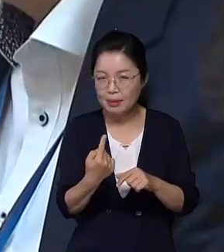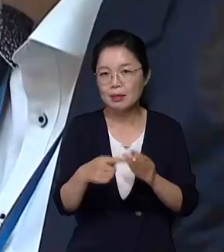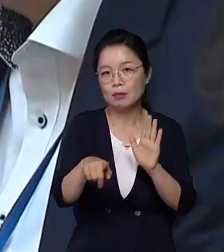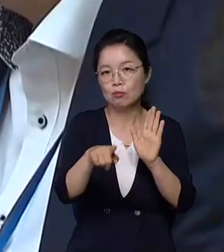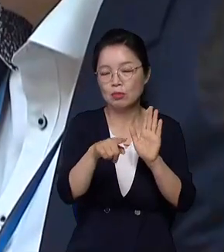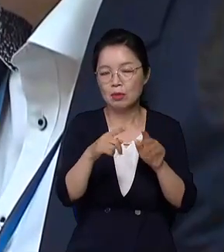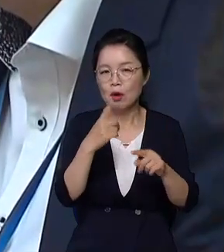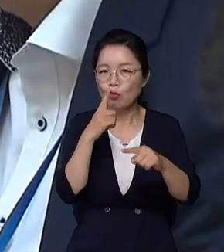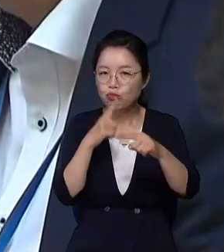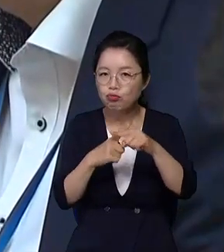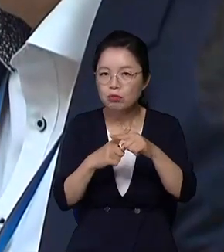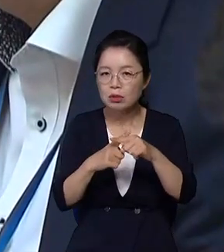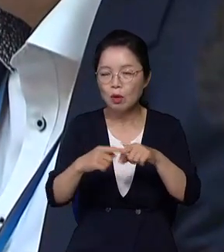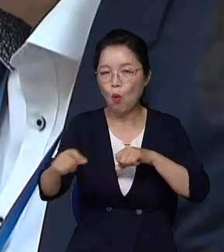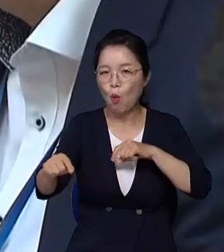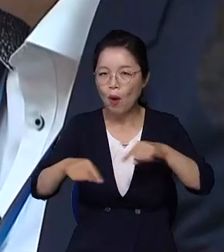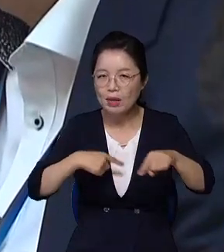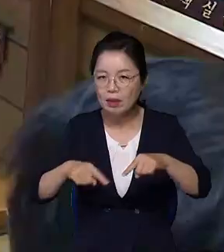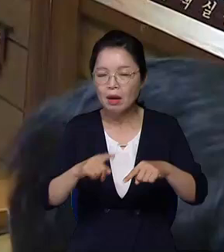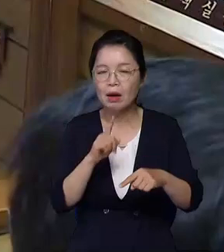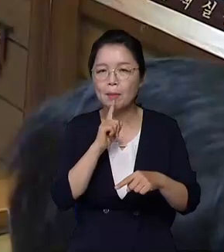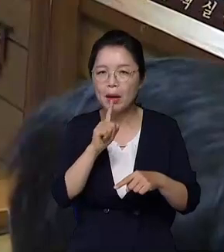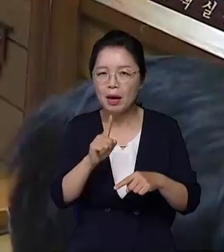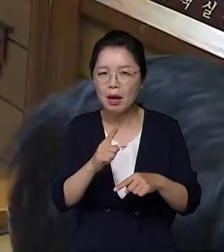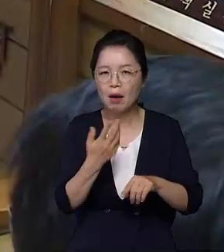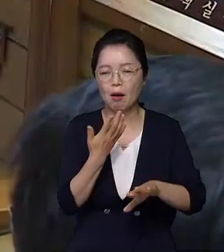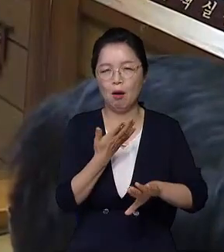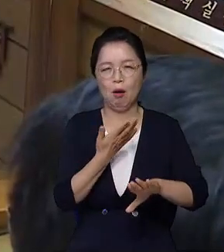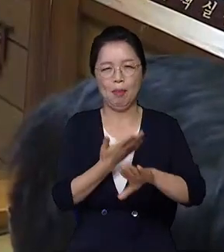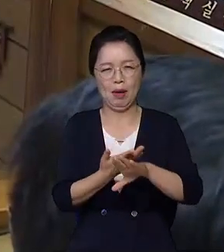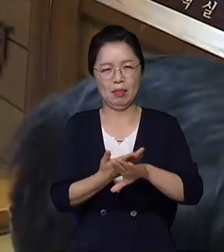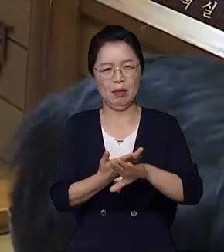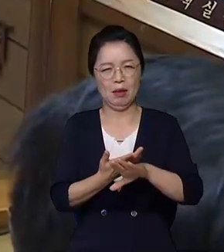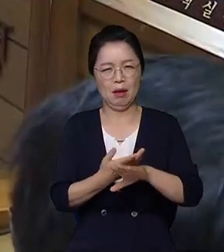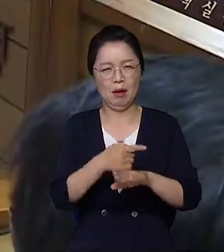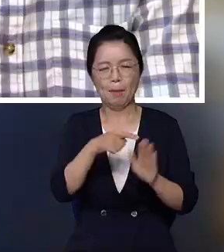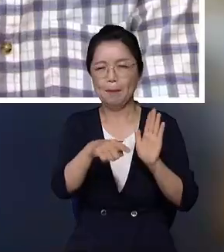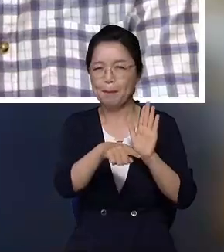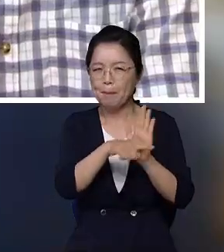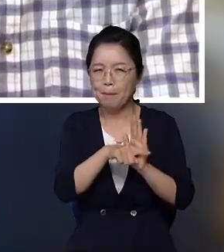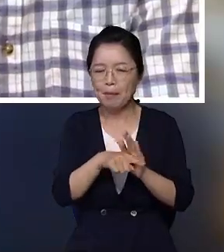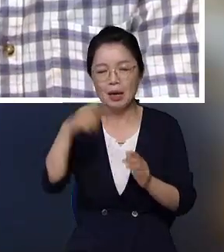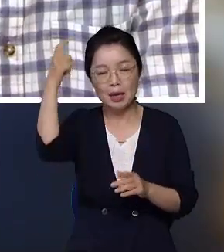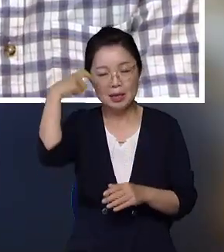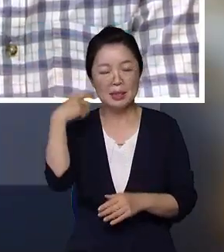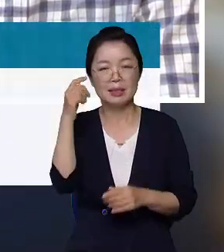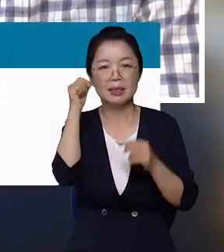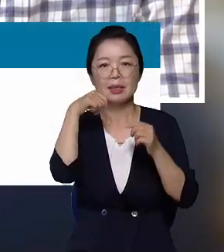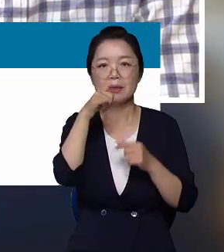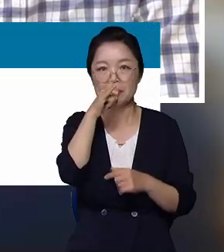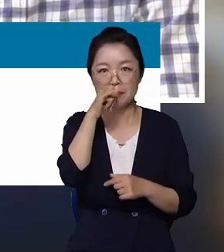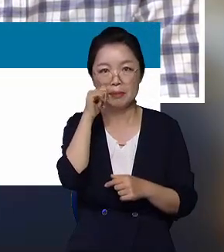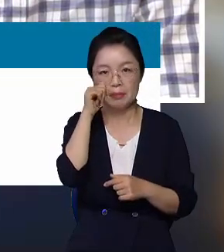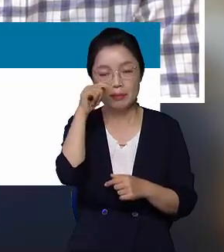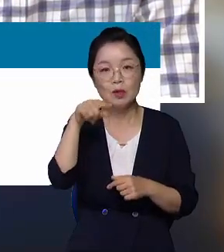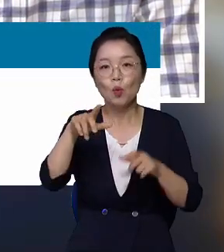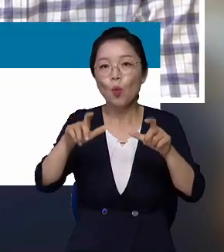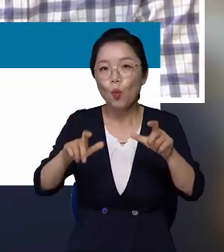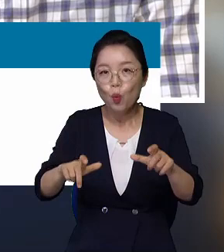평가보다는 지역 정치의 성장을 저해한다는 우려가 더 큽니다. 다른 분야에 있던 사람들이